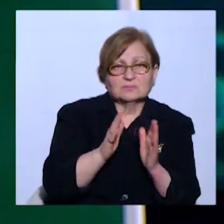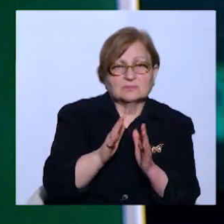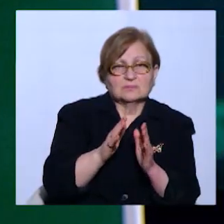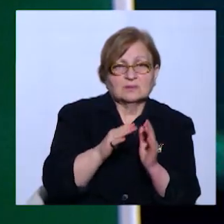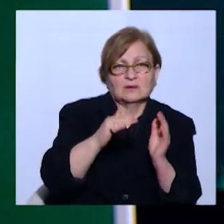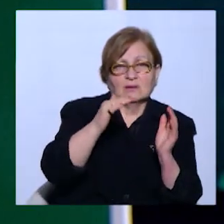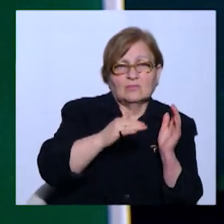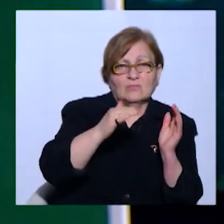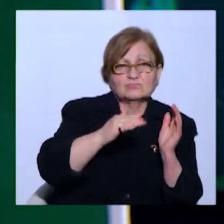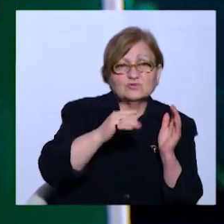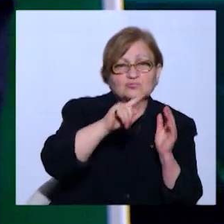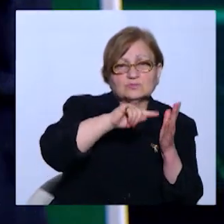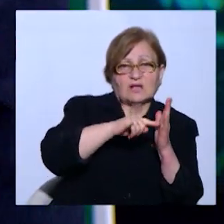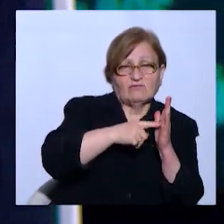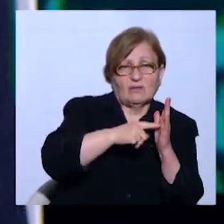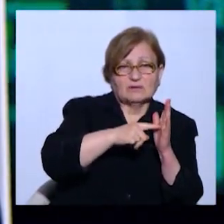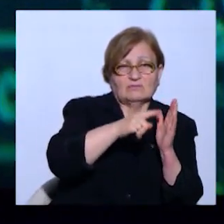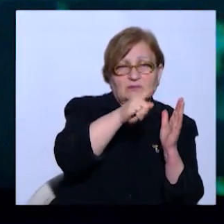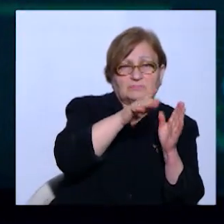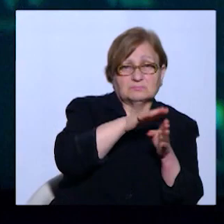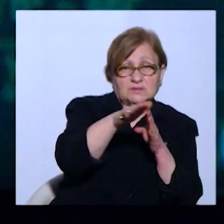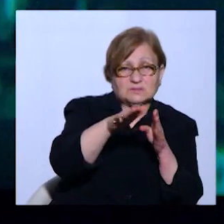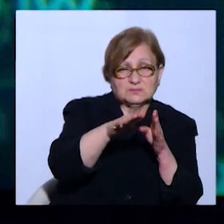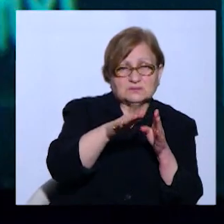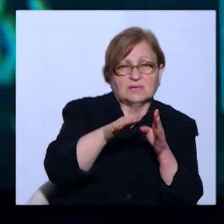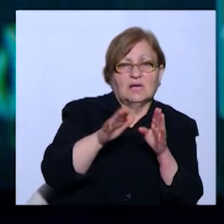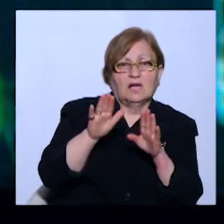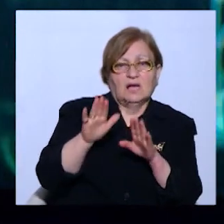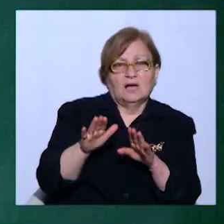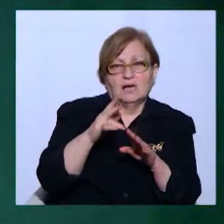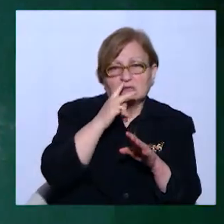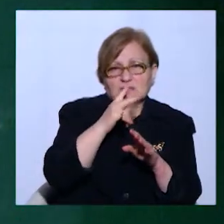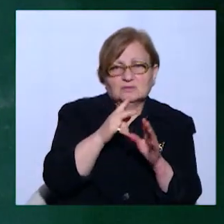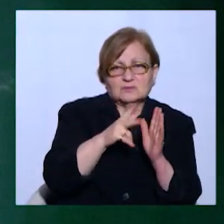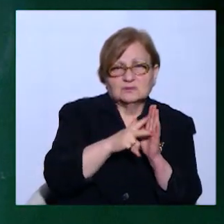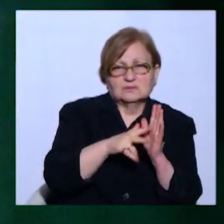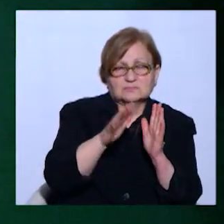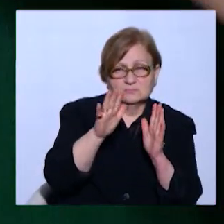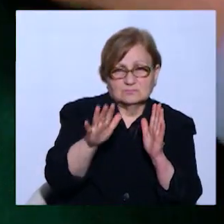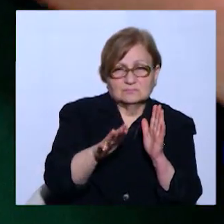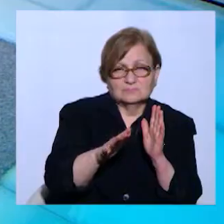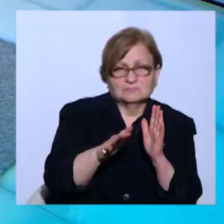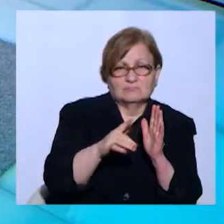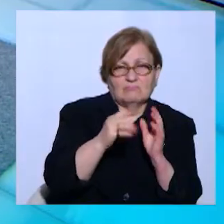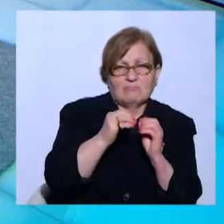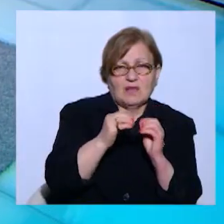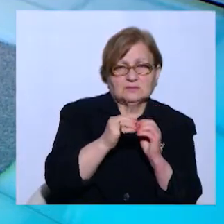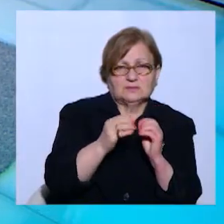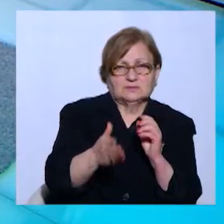ვამრავლებ მთელზე და უმატებ რიცხვს და წერ რიცხვის ადგილას ცხადია. არის 85 მია თედი.